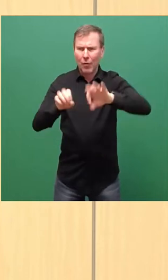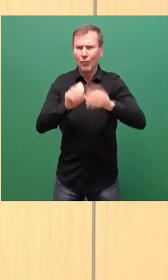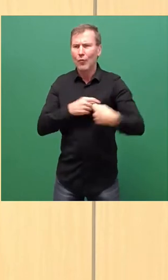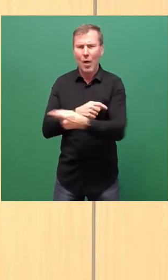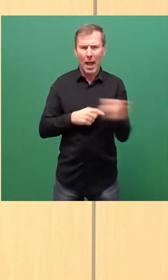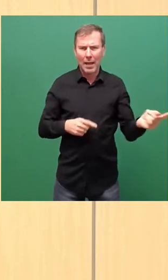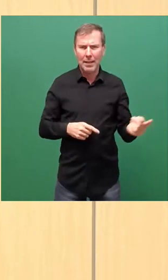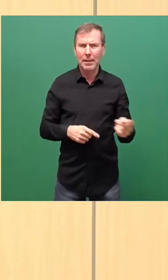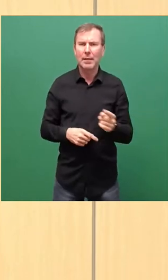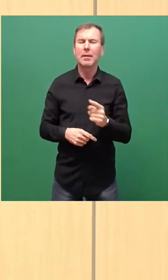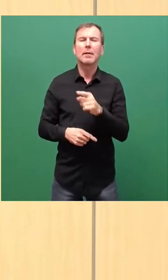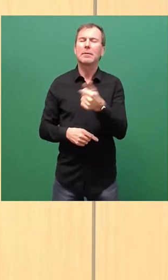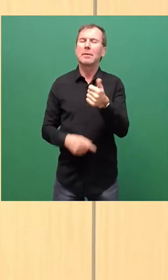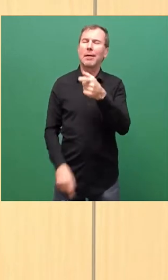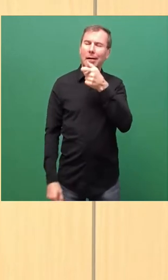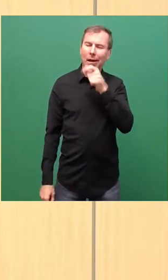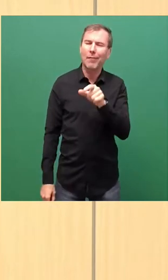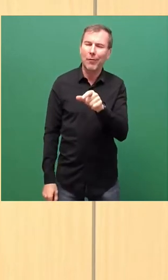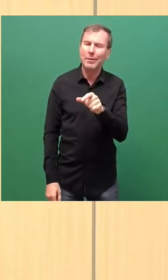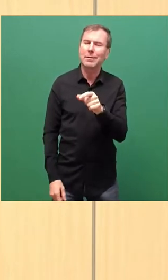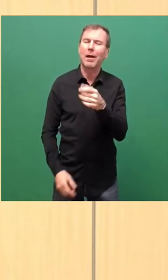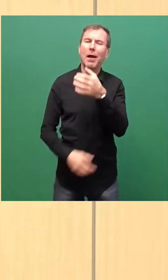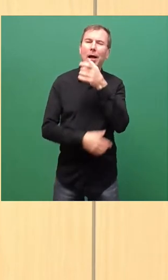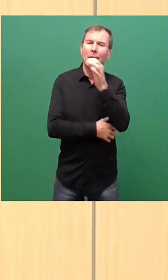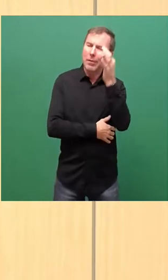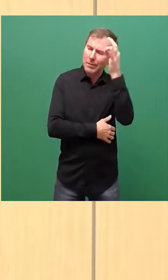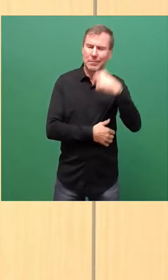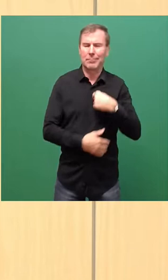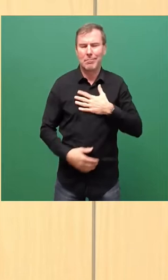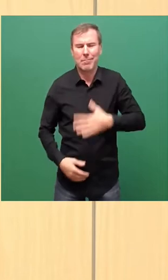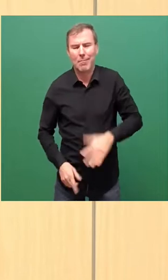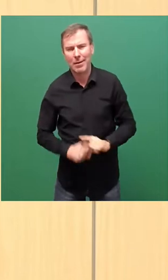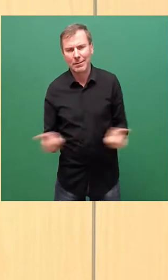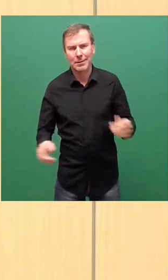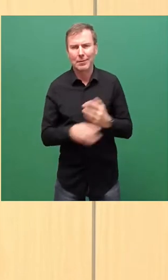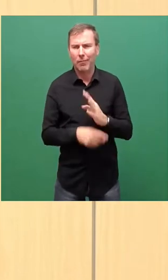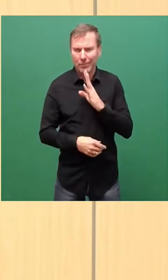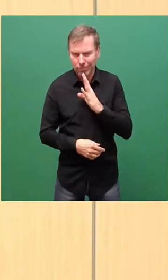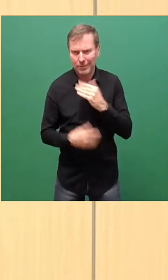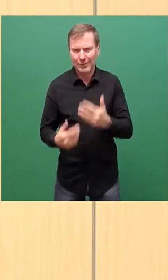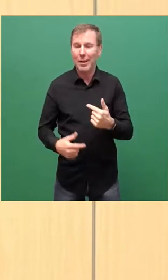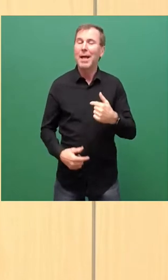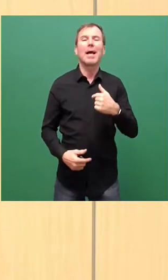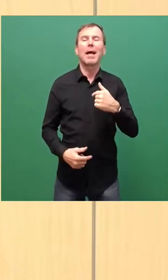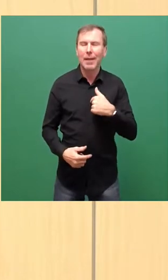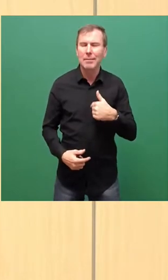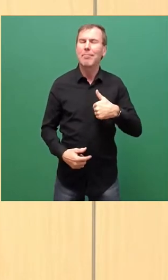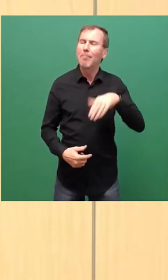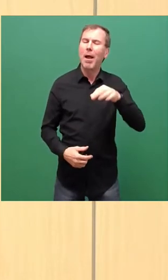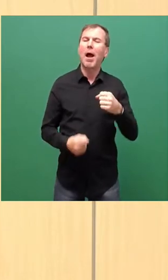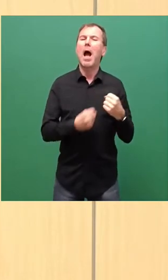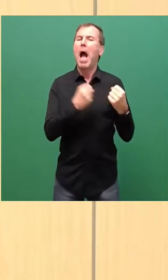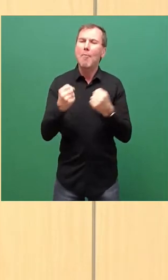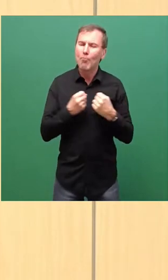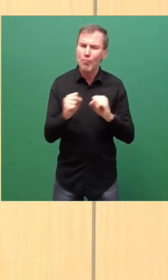wo ich sagen muss, das ist eine Wortschöpfung, die liegt mir nicht. Ja, ich bin eher Mobilitätsverbundlösung, da weiß man, was man